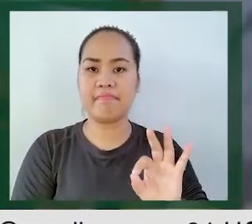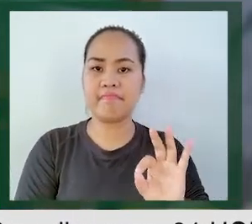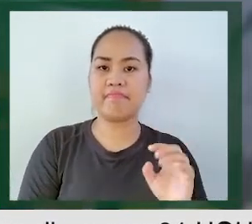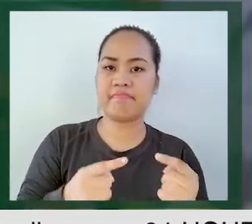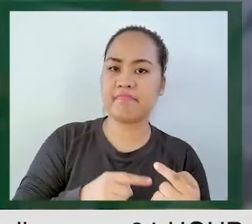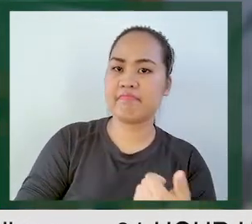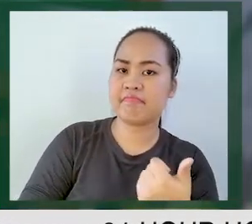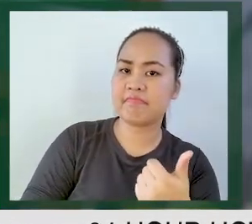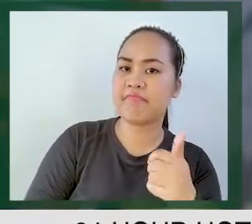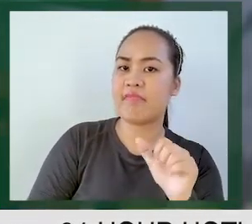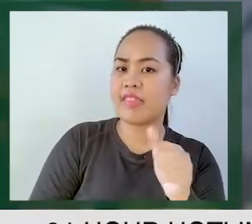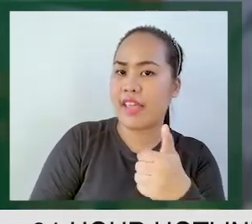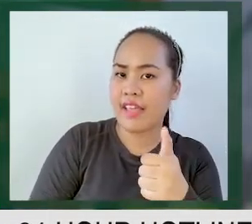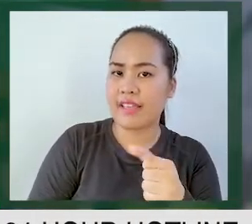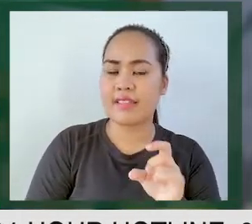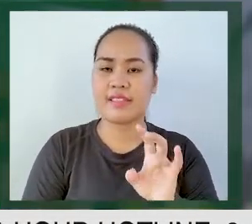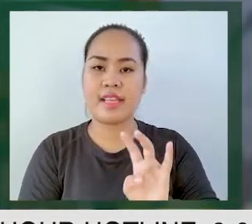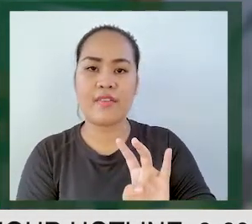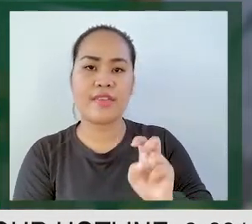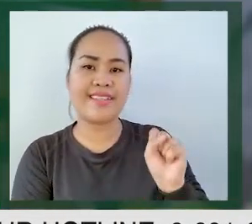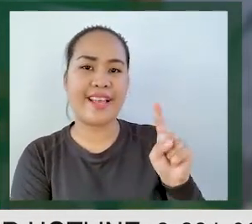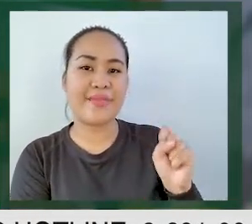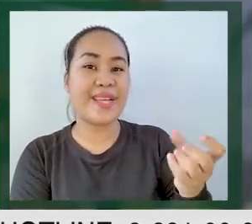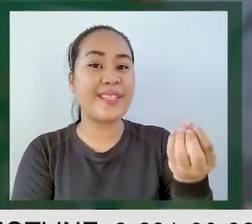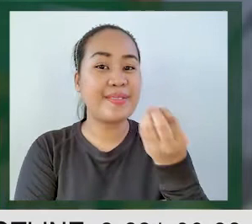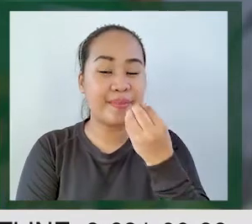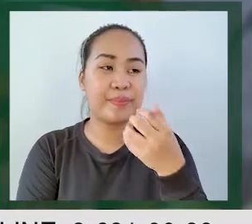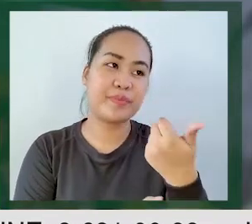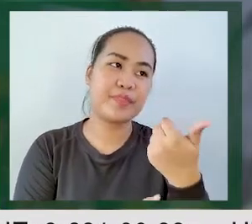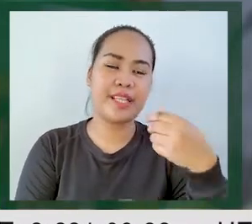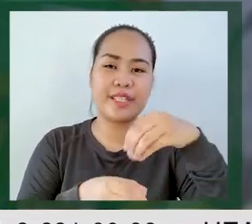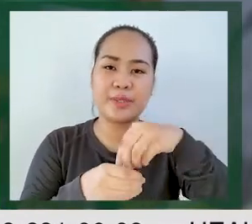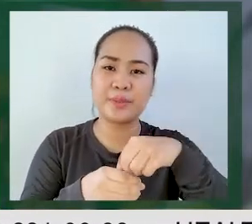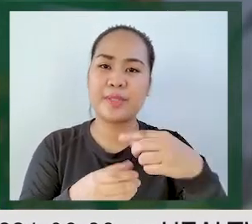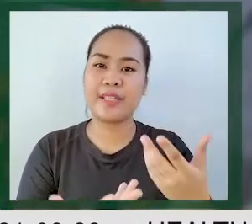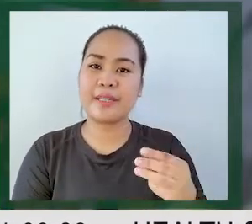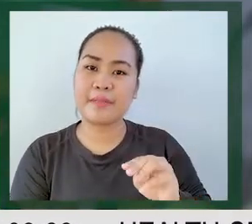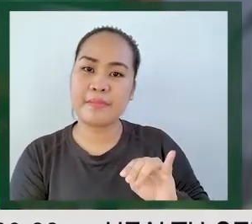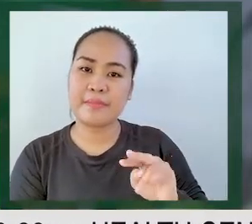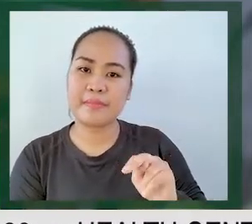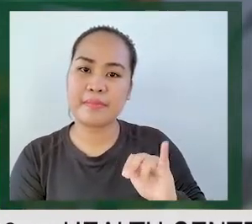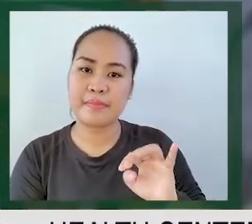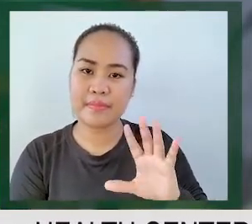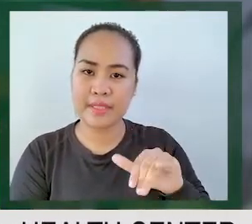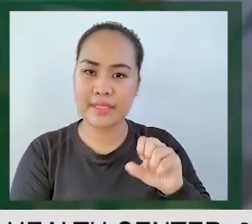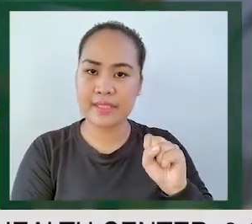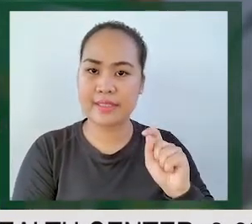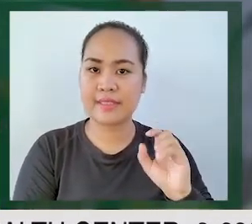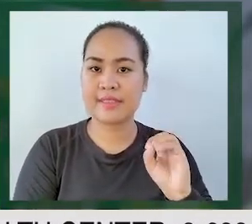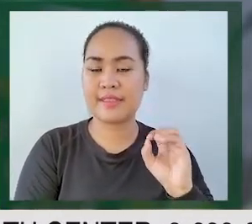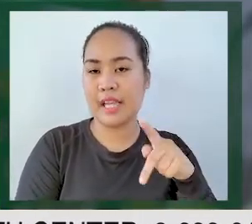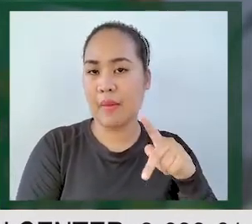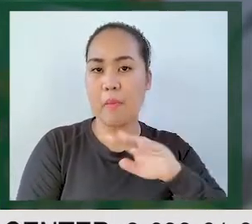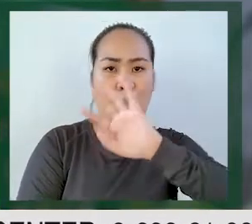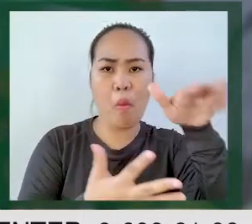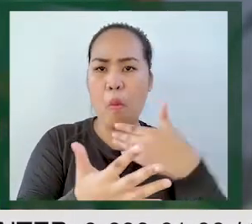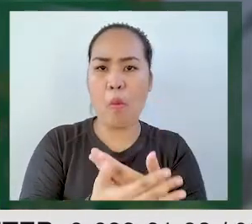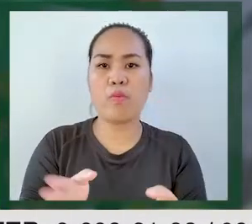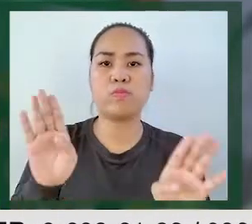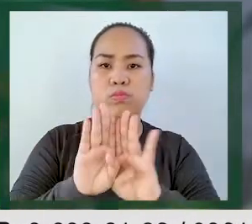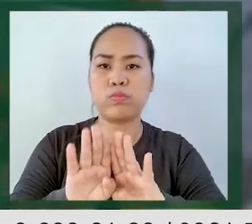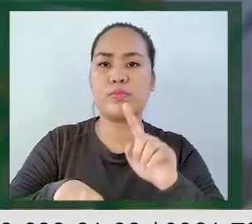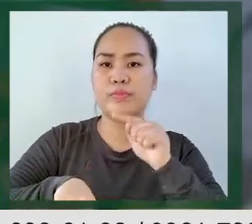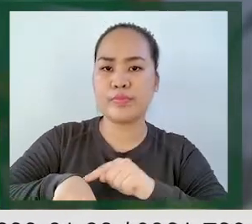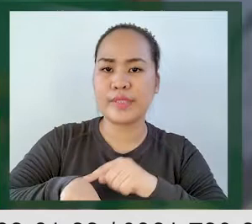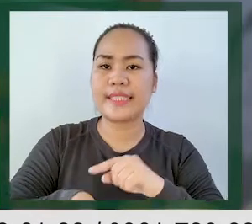sa ilang mga 7-Eleven or mini-stop branches. Pero karamihan po, if not halos lahat po, sarado sila